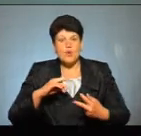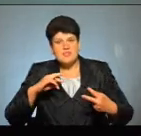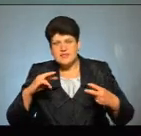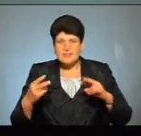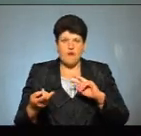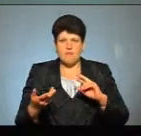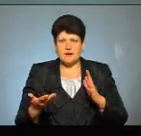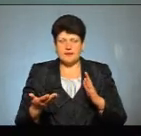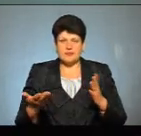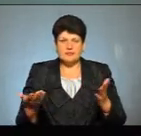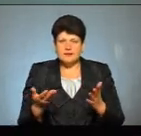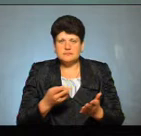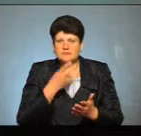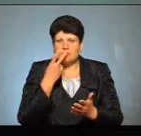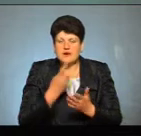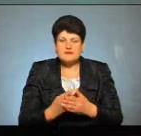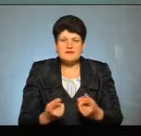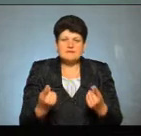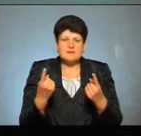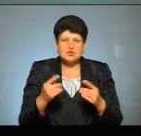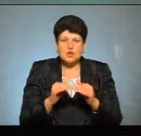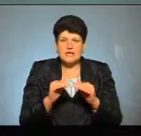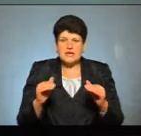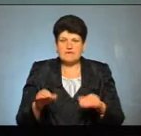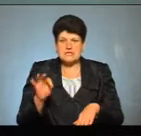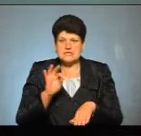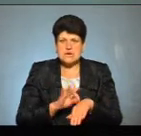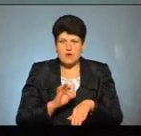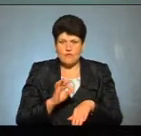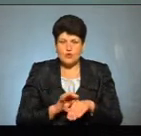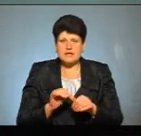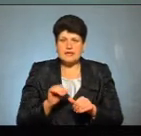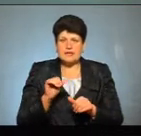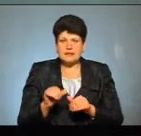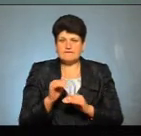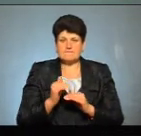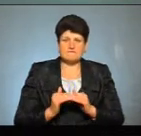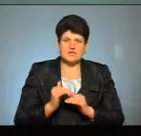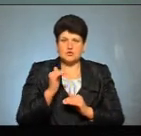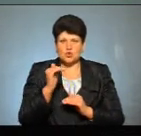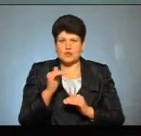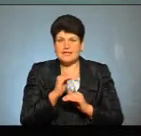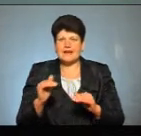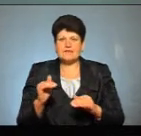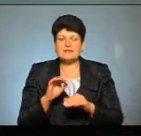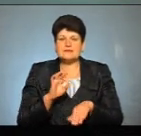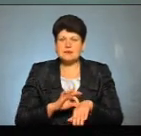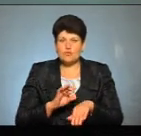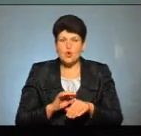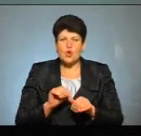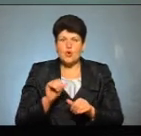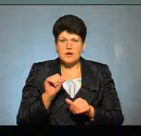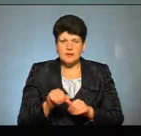які демонструють високі рівні захворюваності. І окрім високих рівнів захворюваності, окремі з